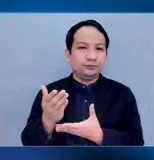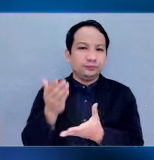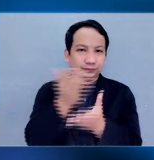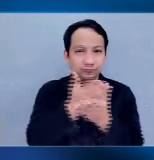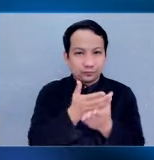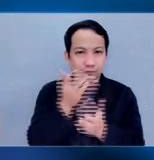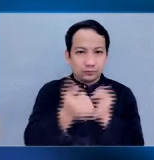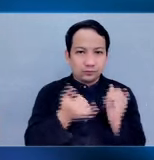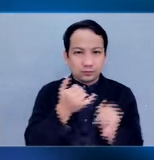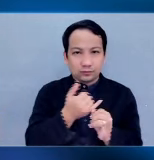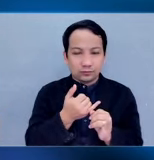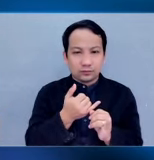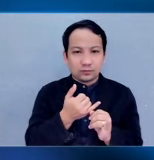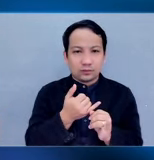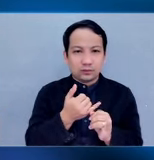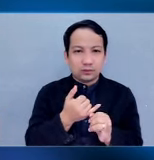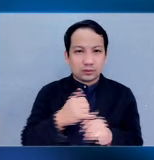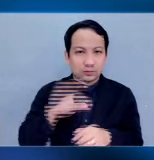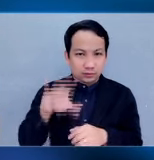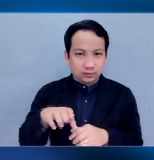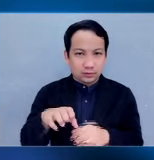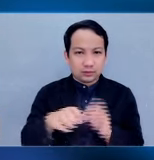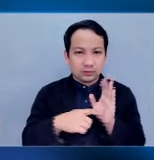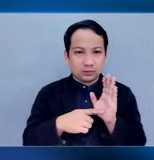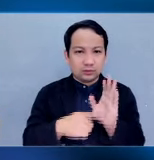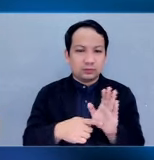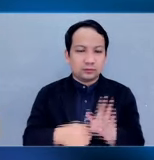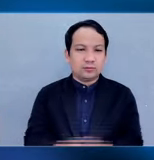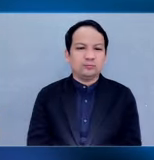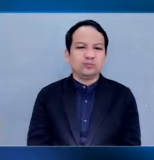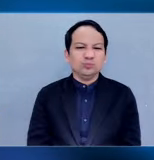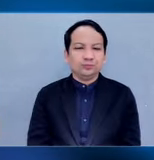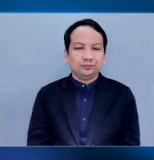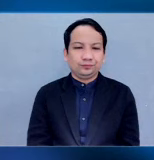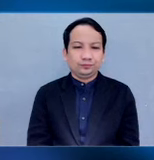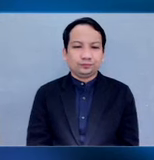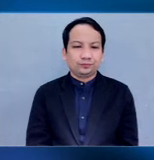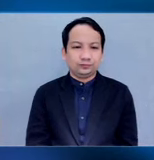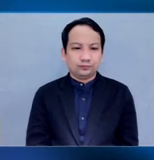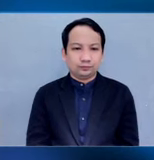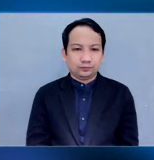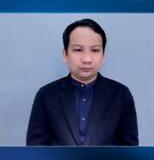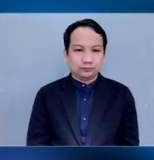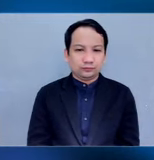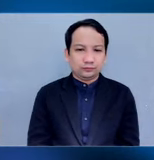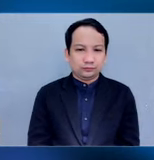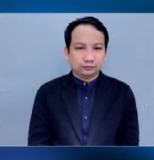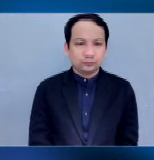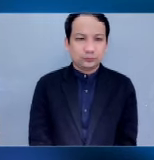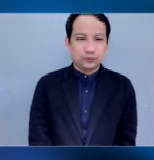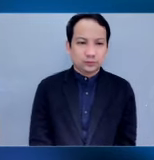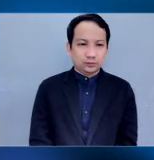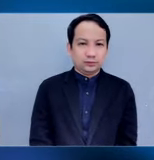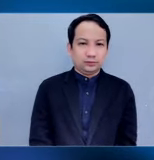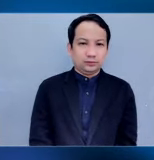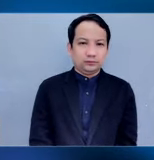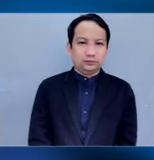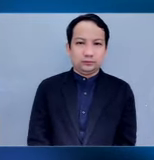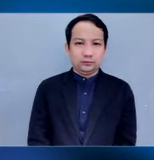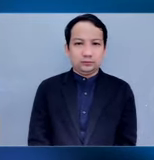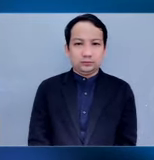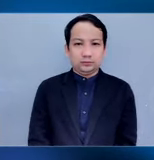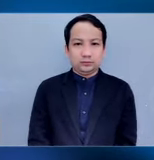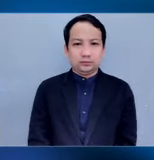international cat shows. Ayan, support kami dyan. Tomo, magkaroon tayo ng ganyan dito. Yung sa akin naman, ma'am, kung gusto niyo po, Thomas